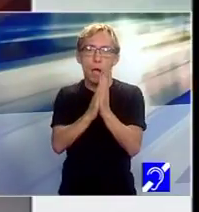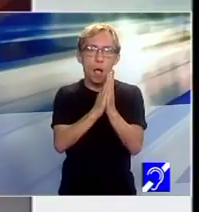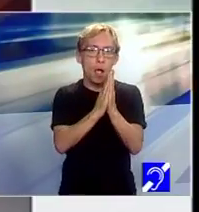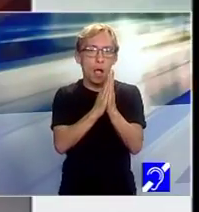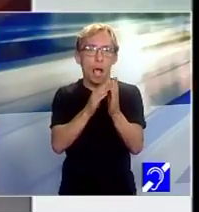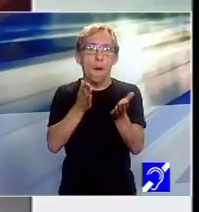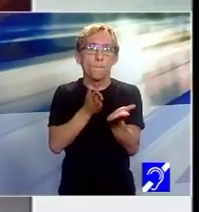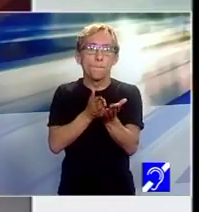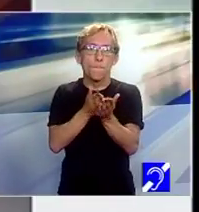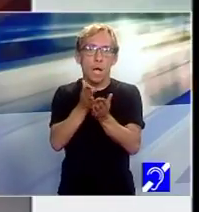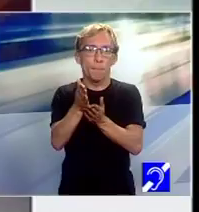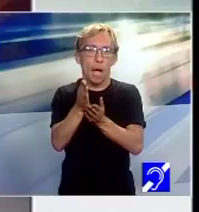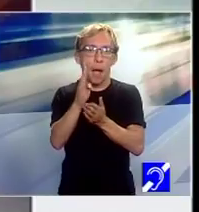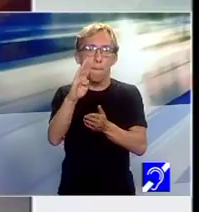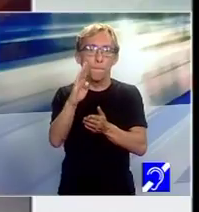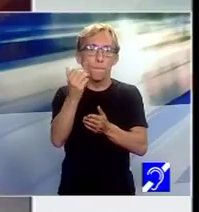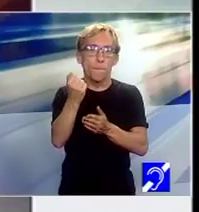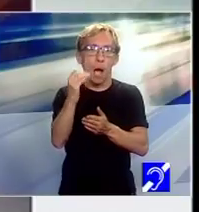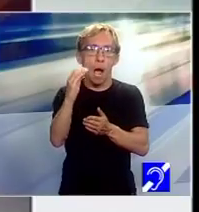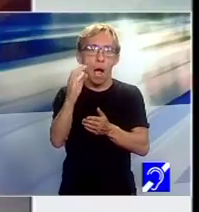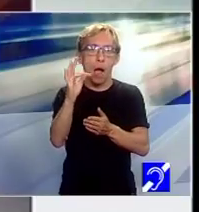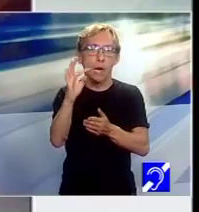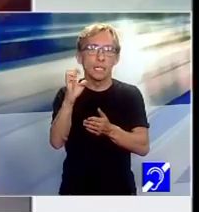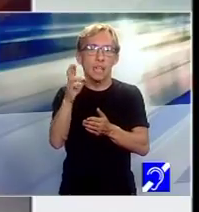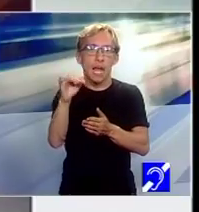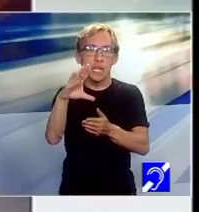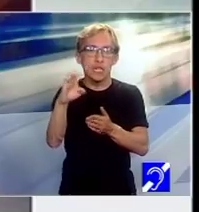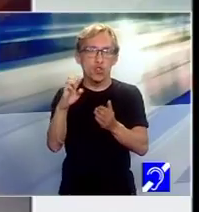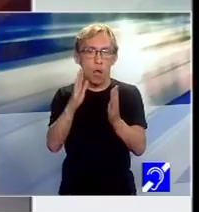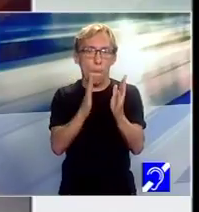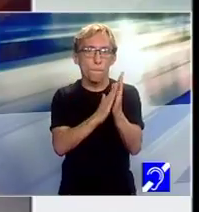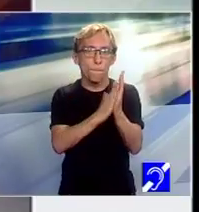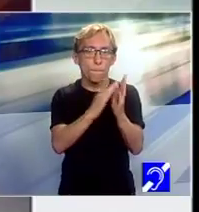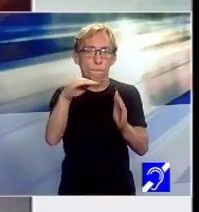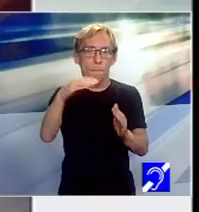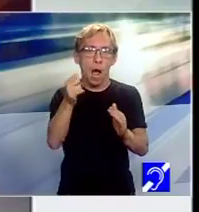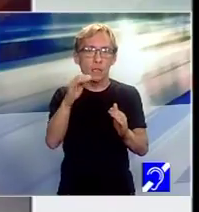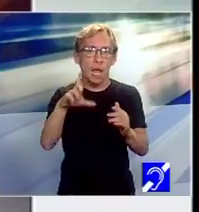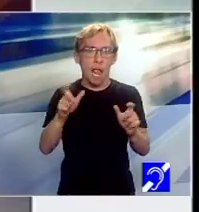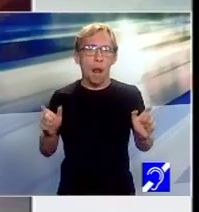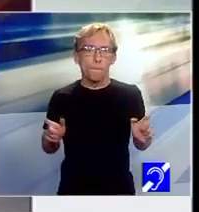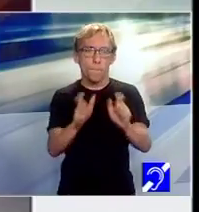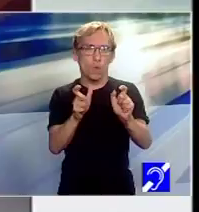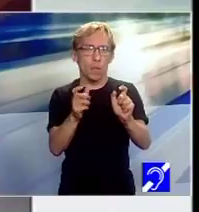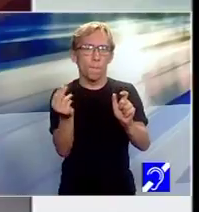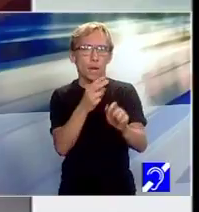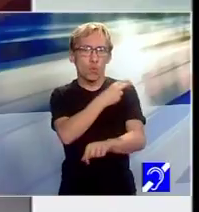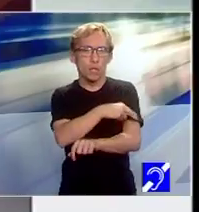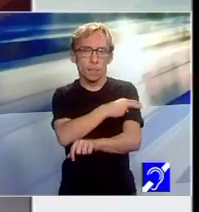bactericid. Deci am testat acest material în laboratorul propriu, au